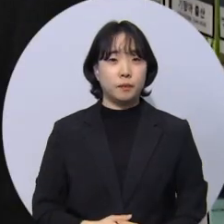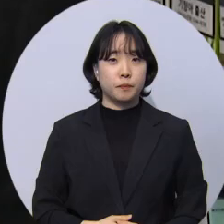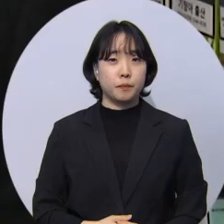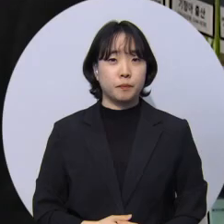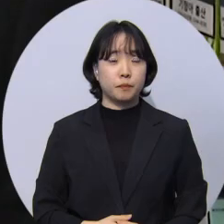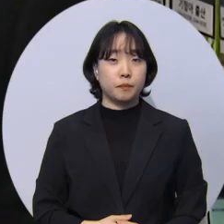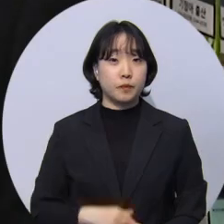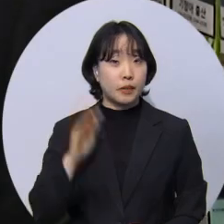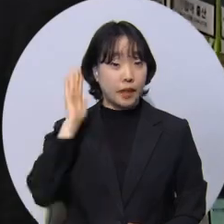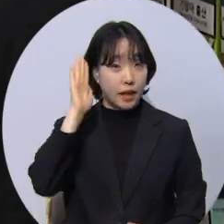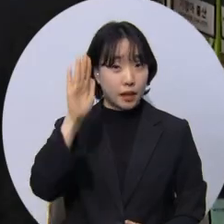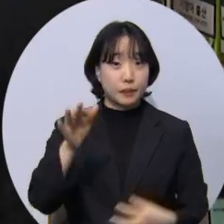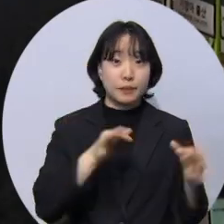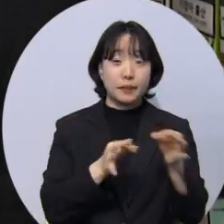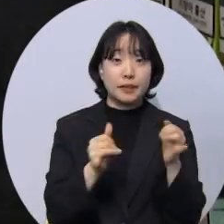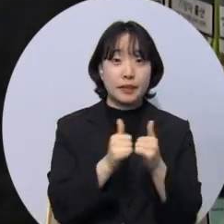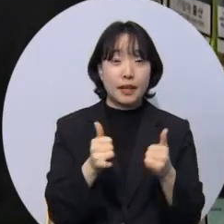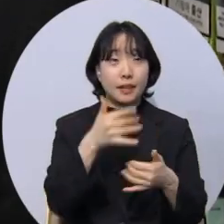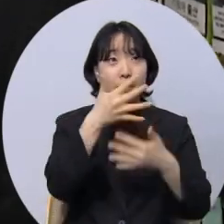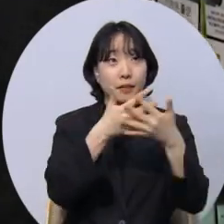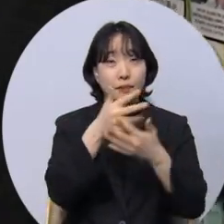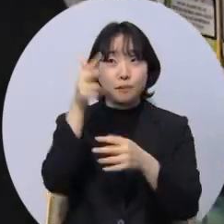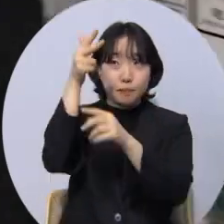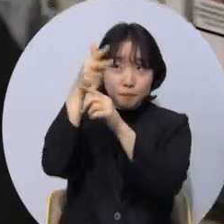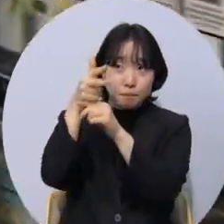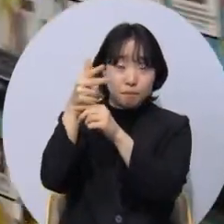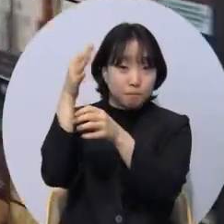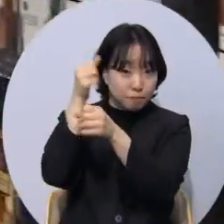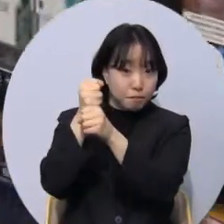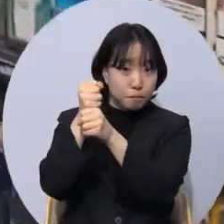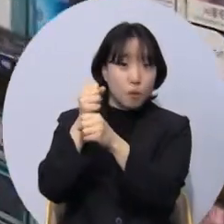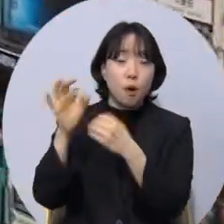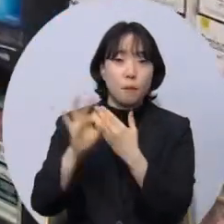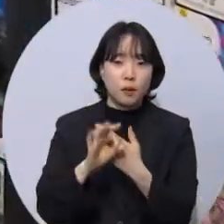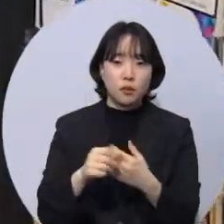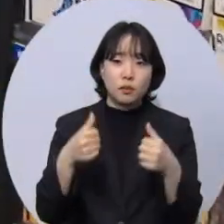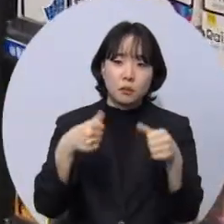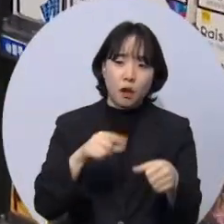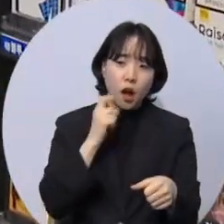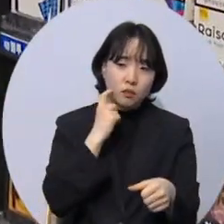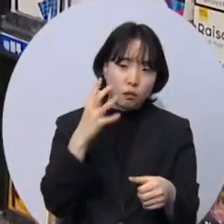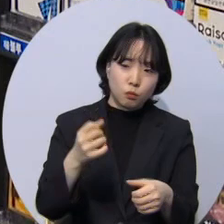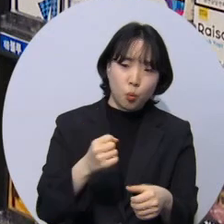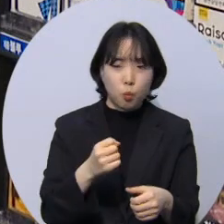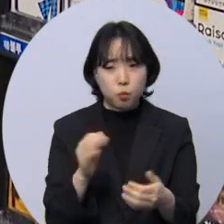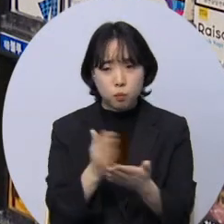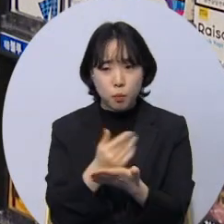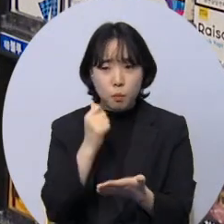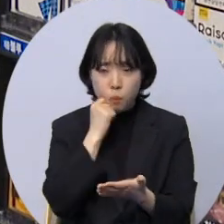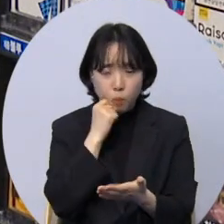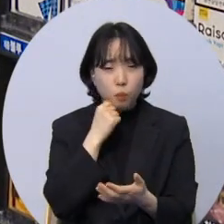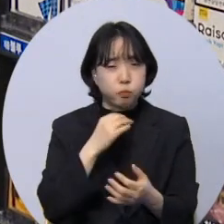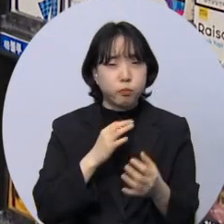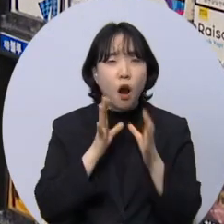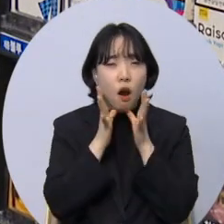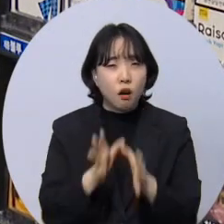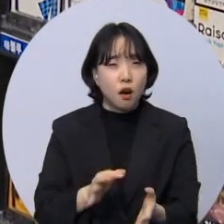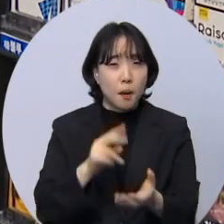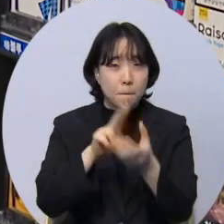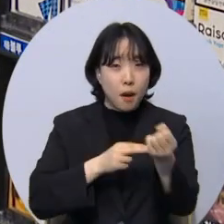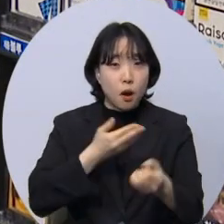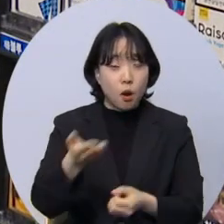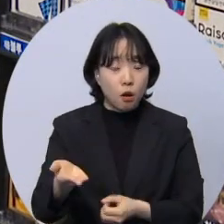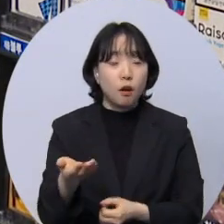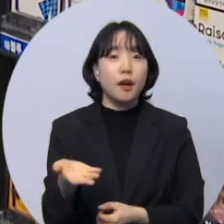앞으로 자영업자가 CCTV 잘 켜두면 청소년에게 소가 수리나 담배 등을 판매하더라도 영업 정지를